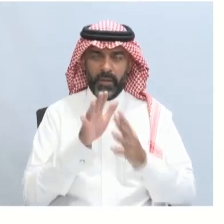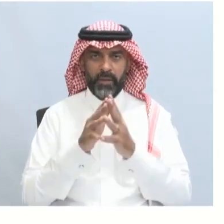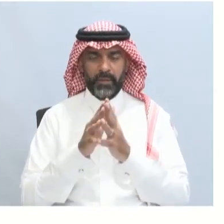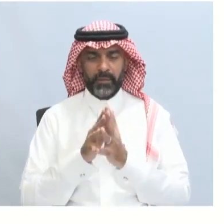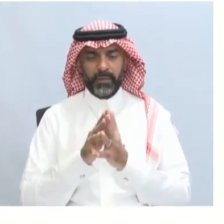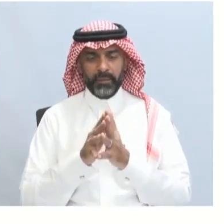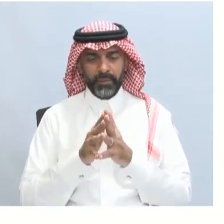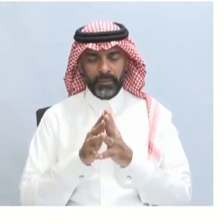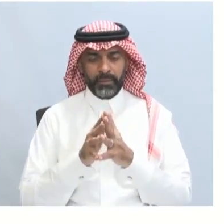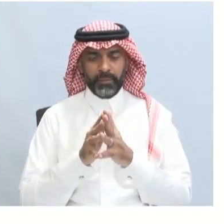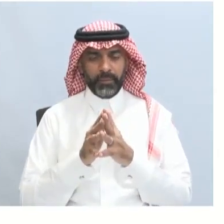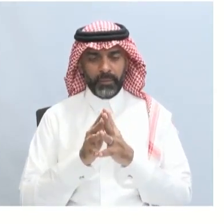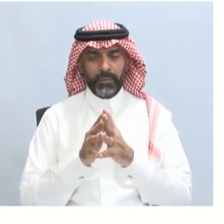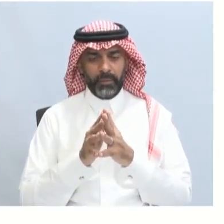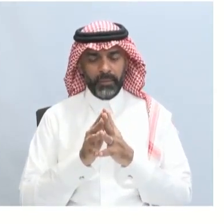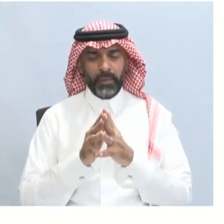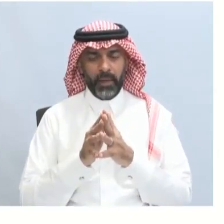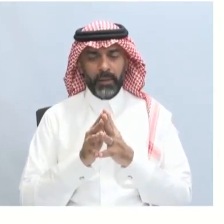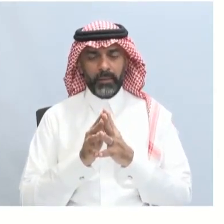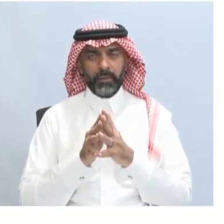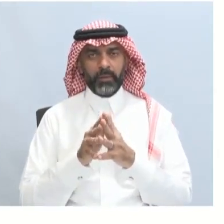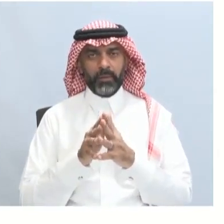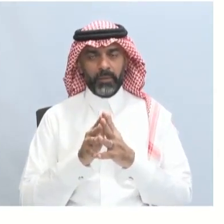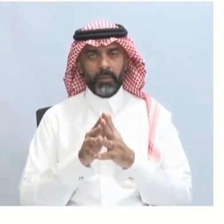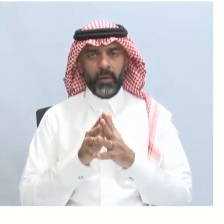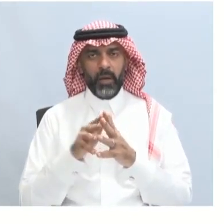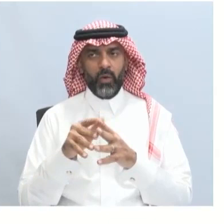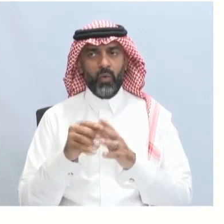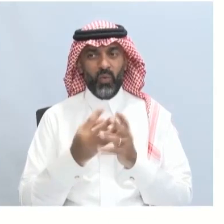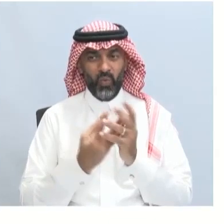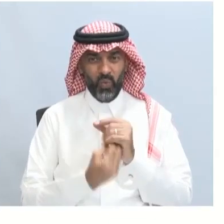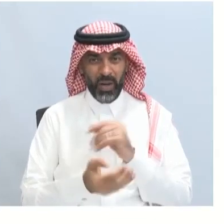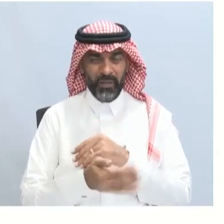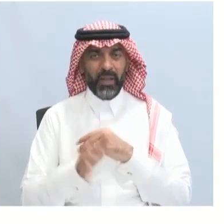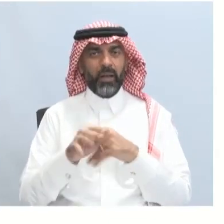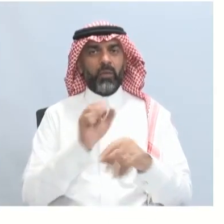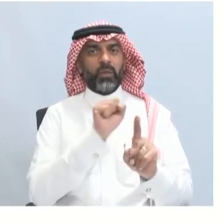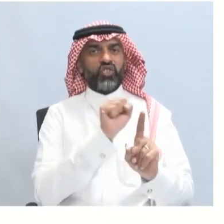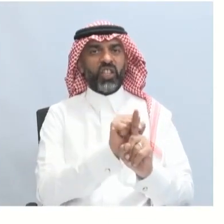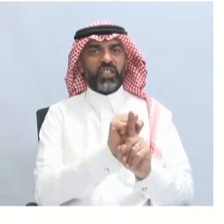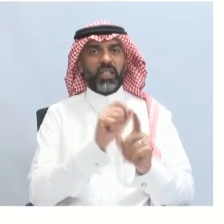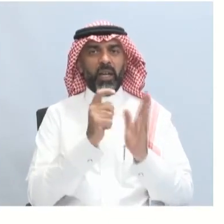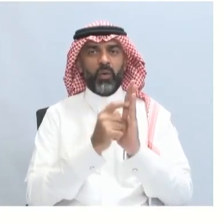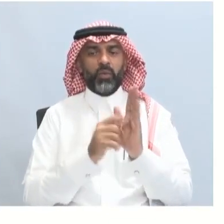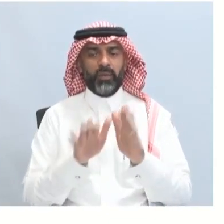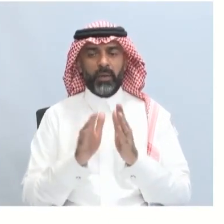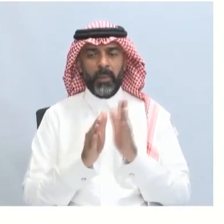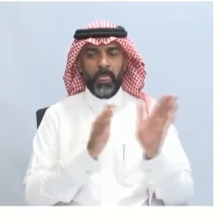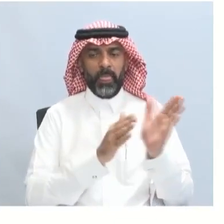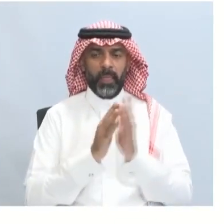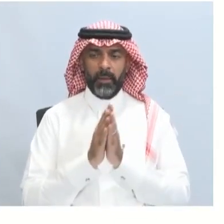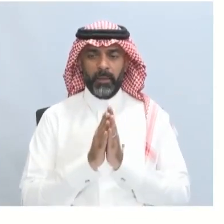او تنشا هذه الشخصيه القانونيه بمجرد ماذا بمجرد الولاده